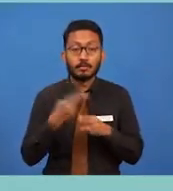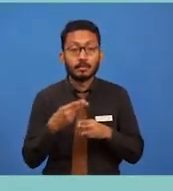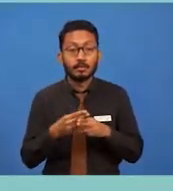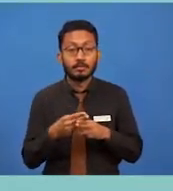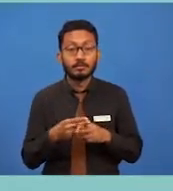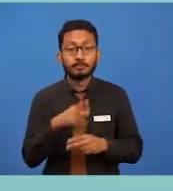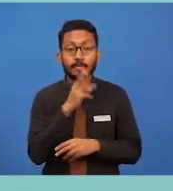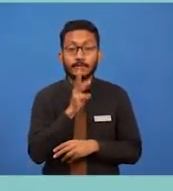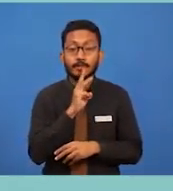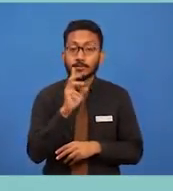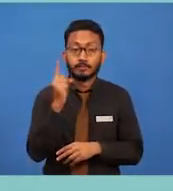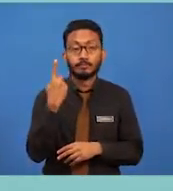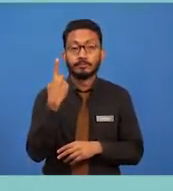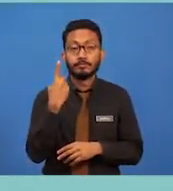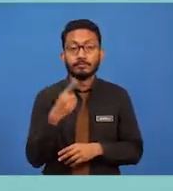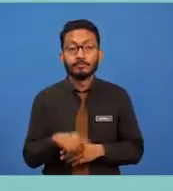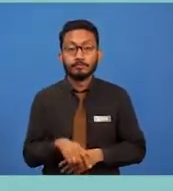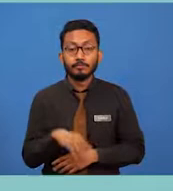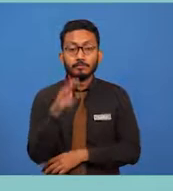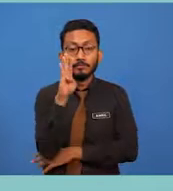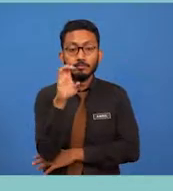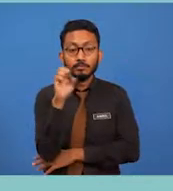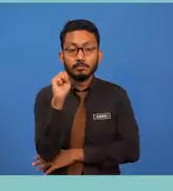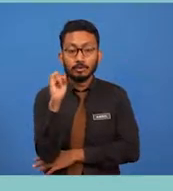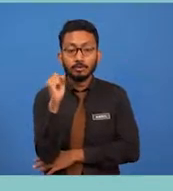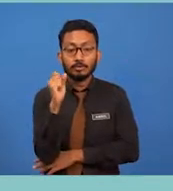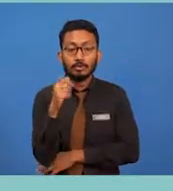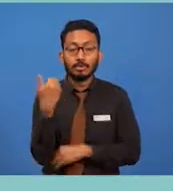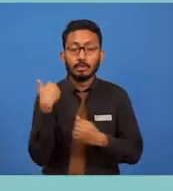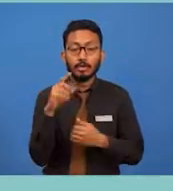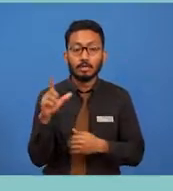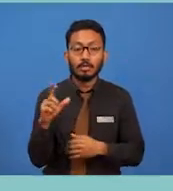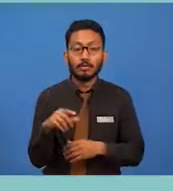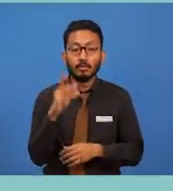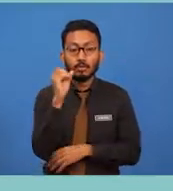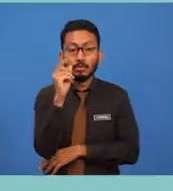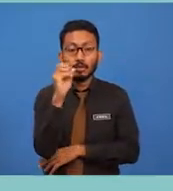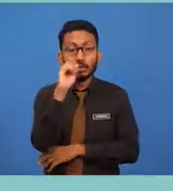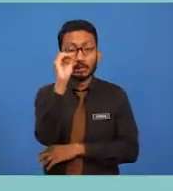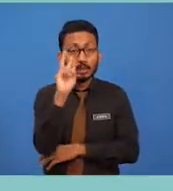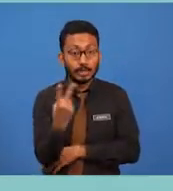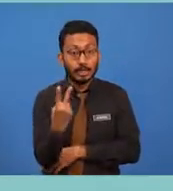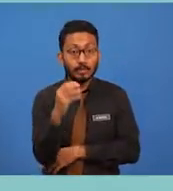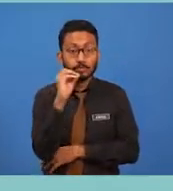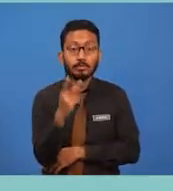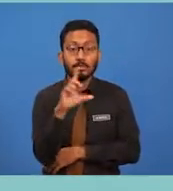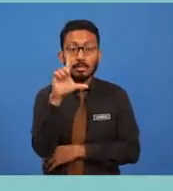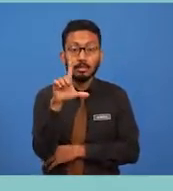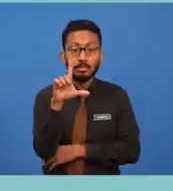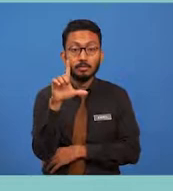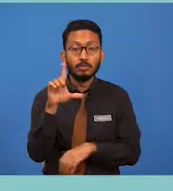Kebanyakan base adalah oksida logam dan hidroksida logam yang